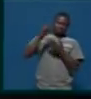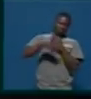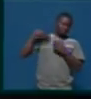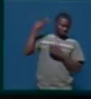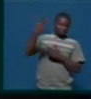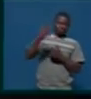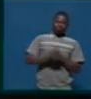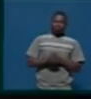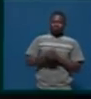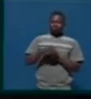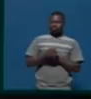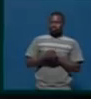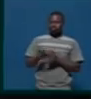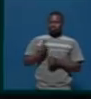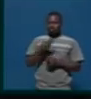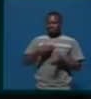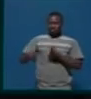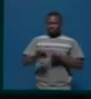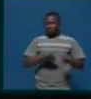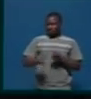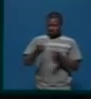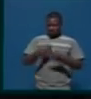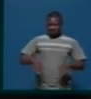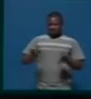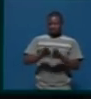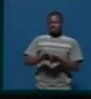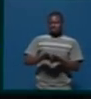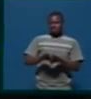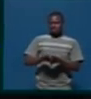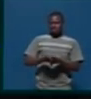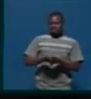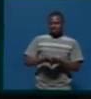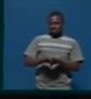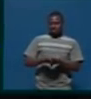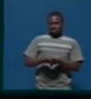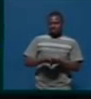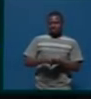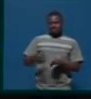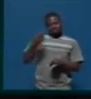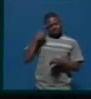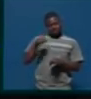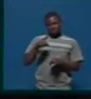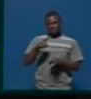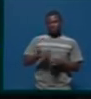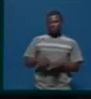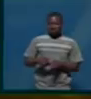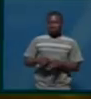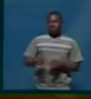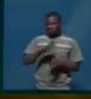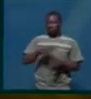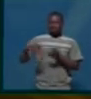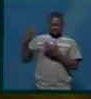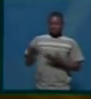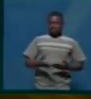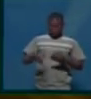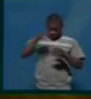le nécessaire maximal pour réaliser la visite au Japon de son Excellence Monsieur le Président du FASO. Donc